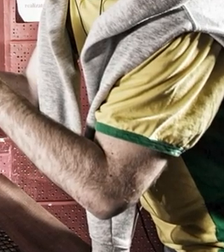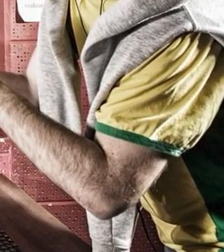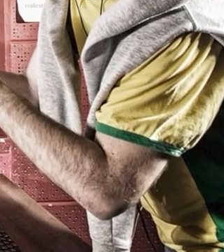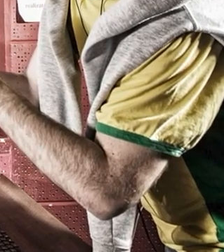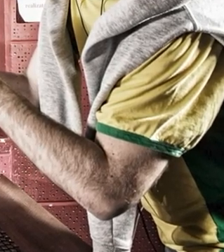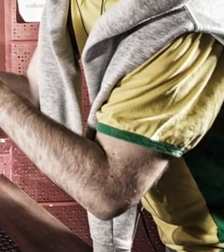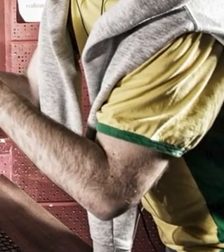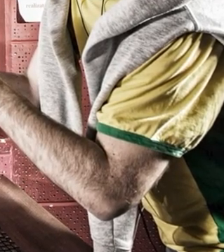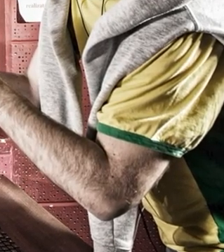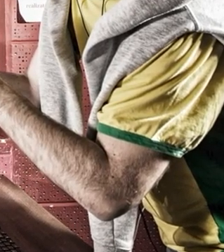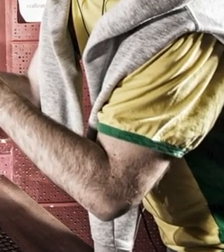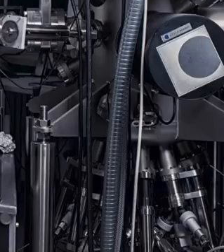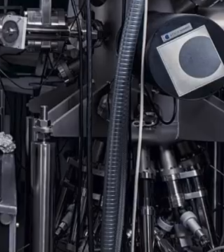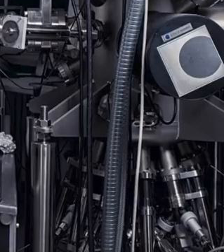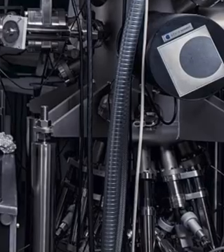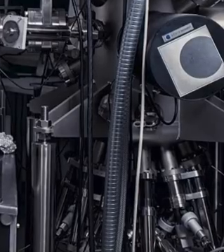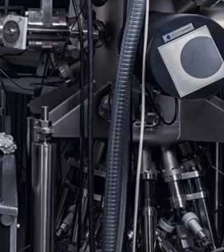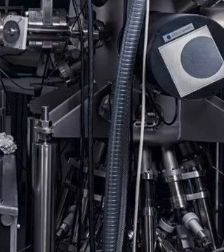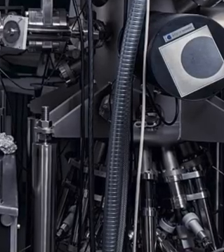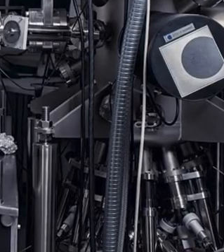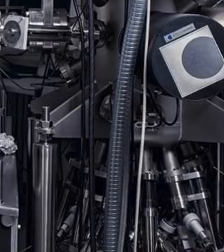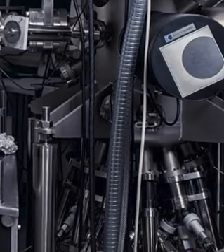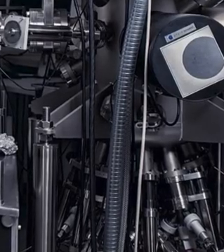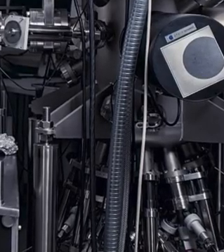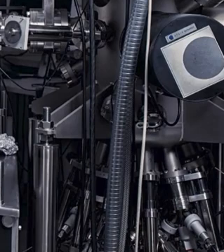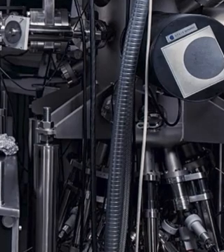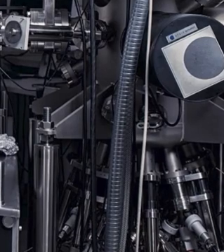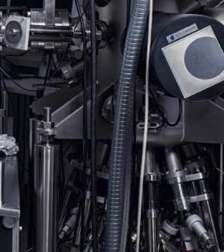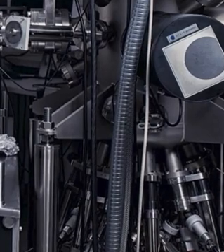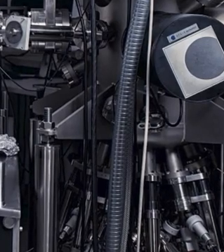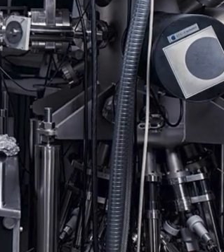Studentów. Tutaj postaramy się znaleźć rozwiązanie nie tylko na